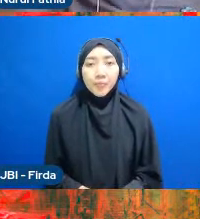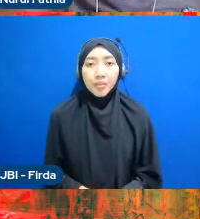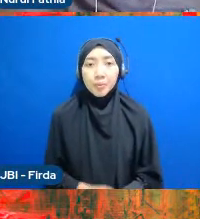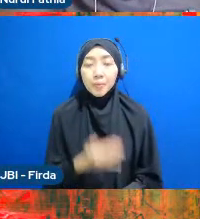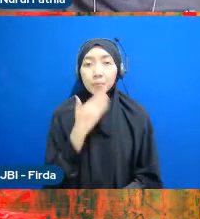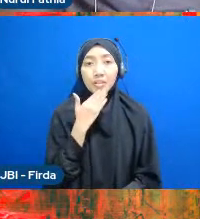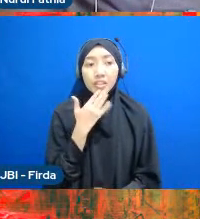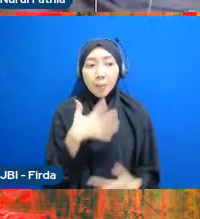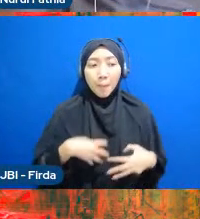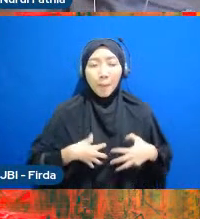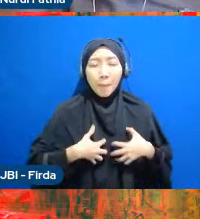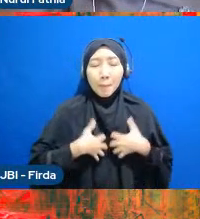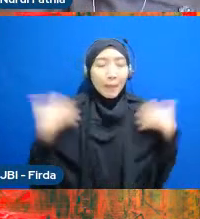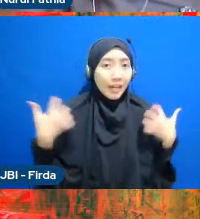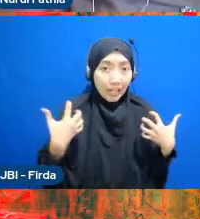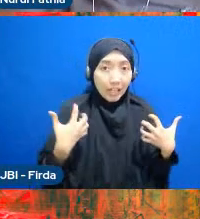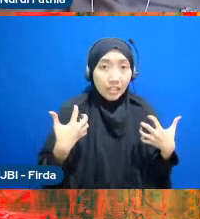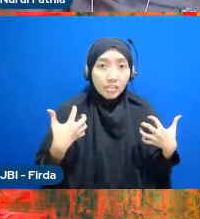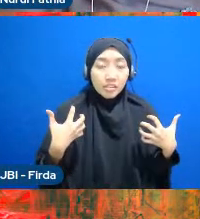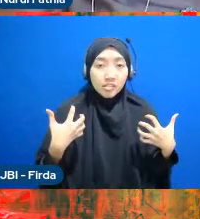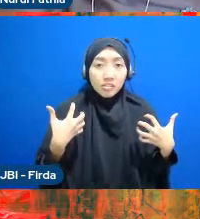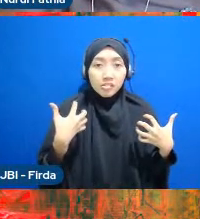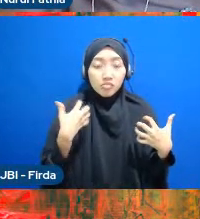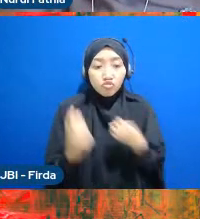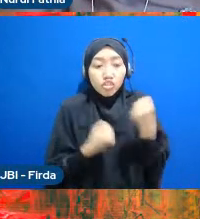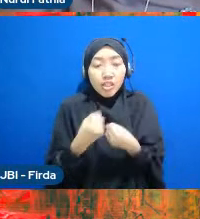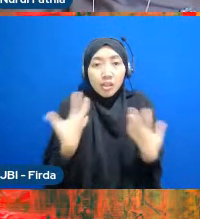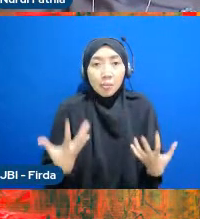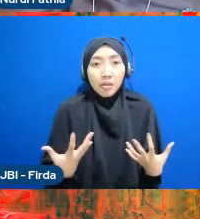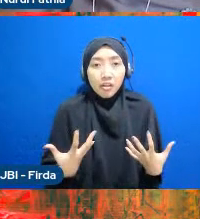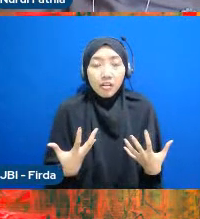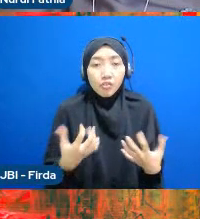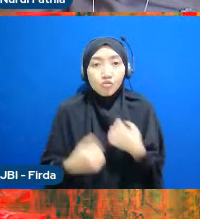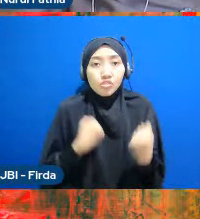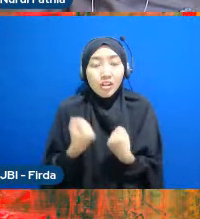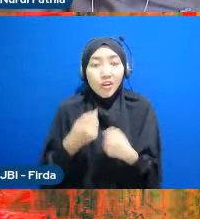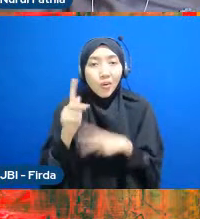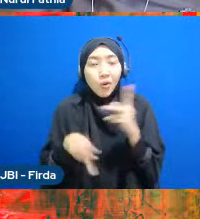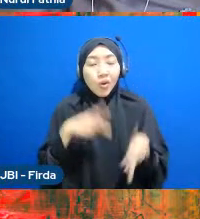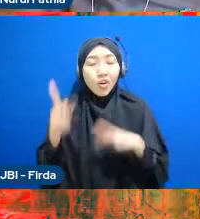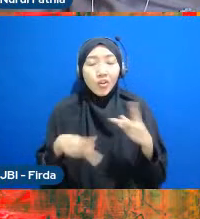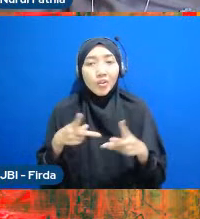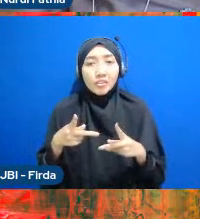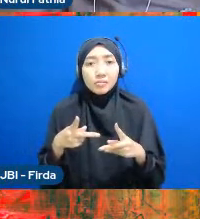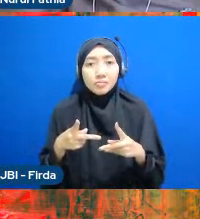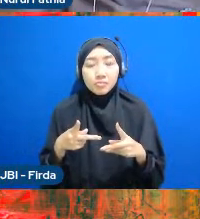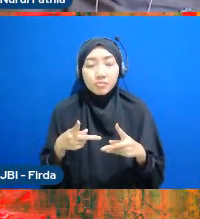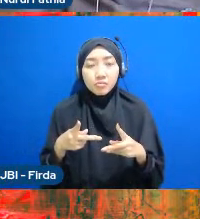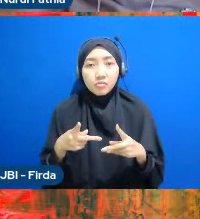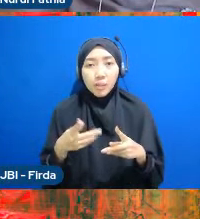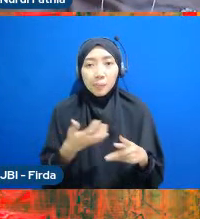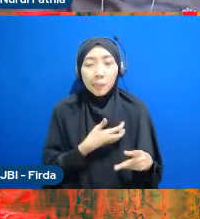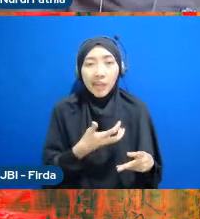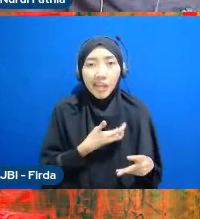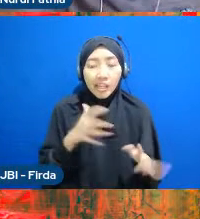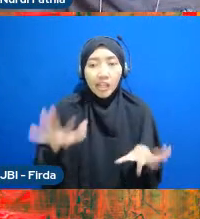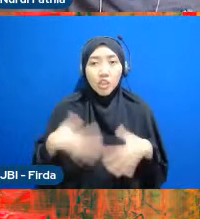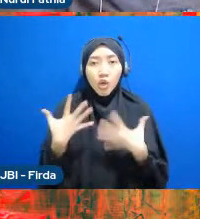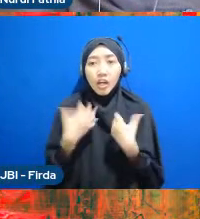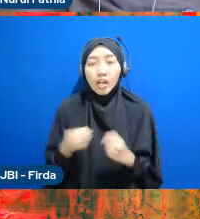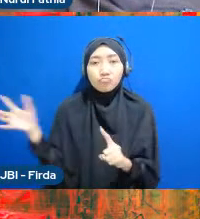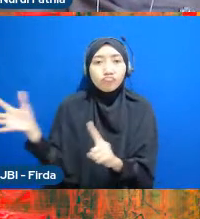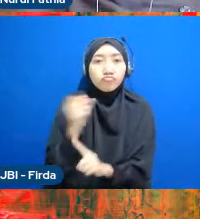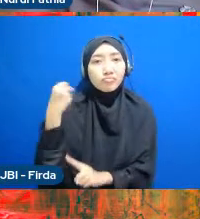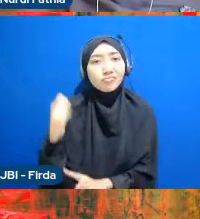biasanya marah-marah itu usaha yang dilakukan apabila ada sesuatu yang keinginan atau harapan yang tidak terwujud.